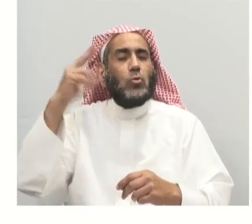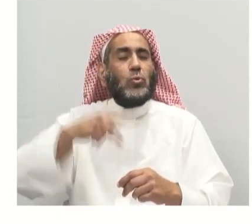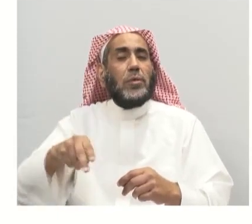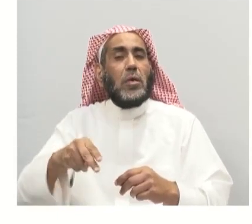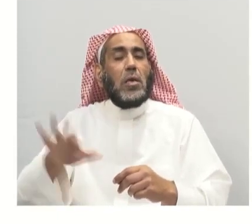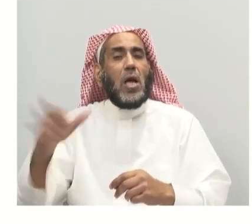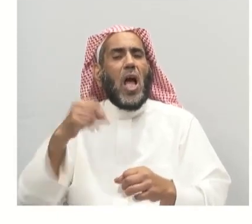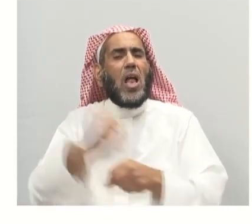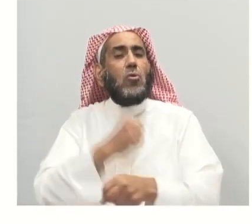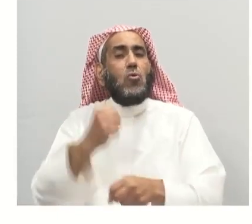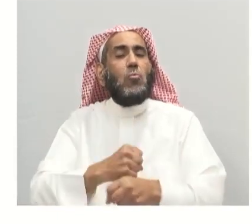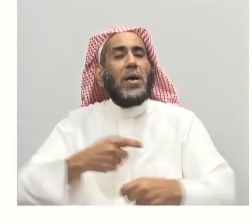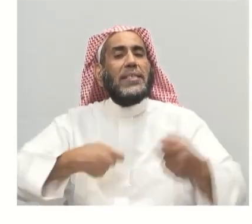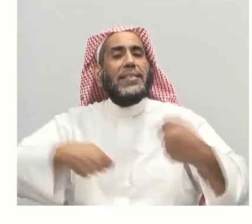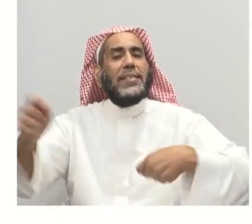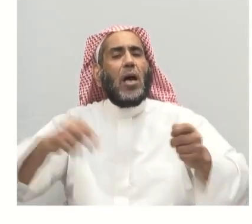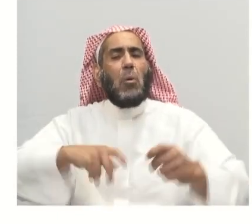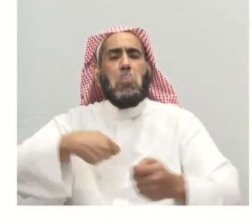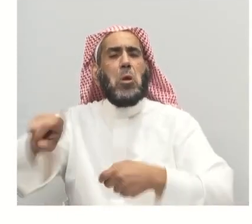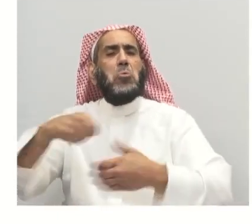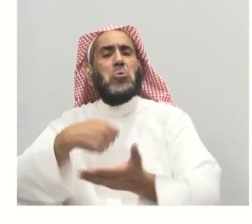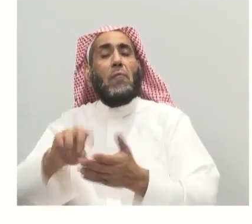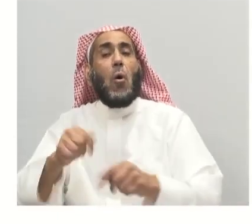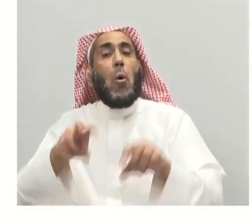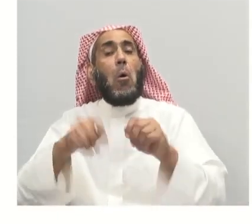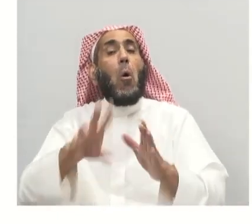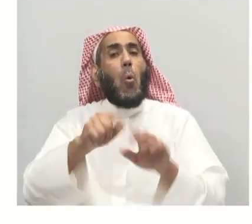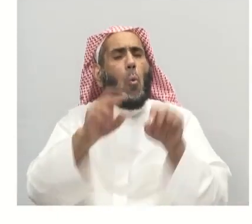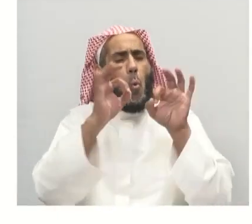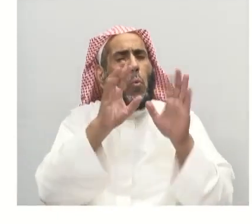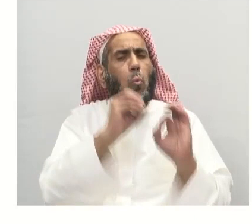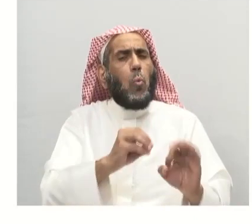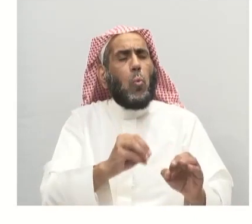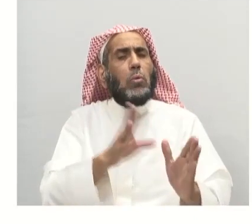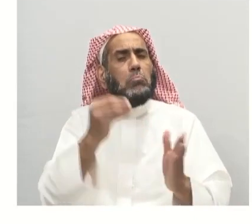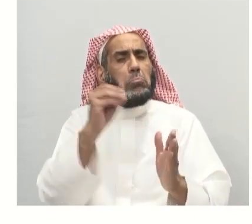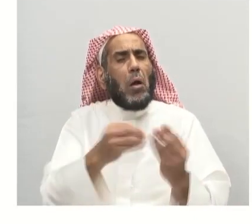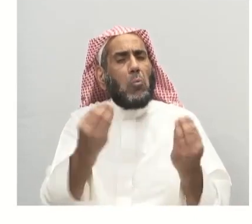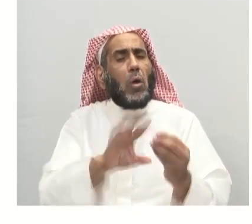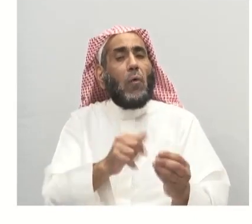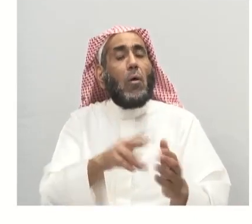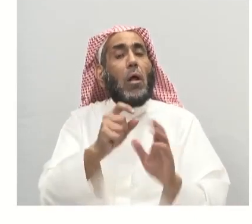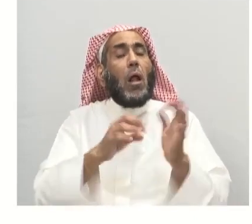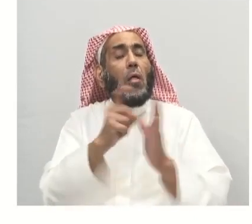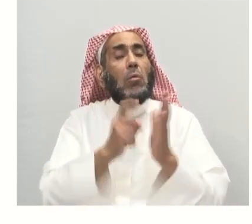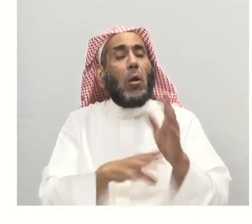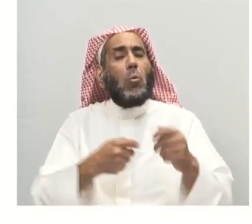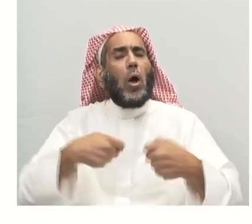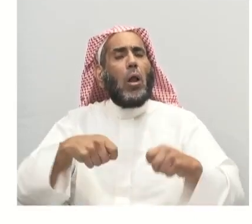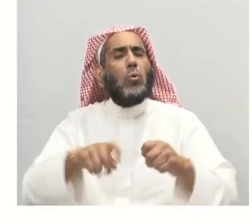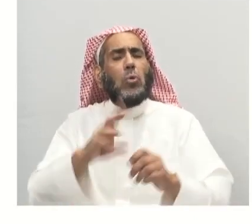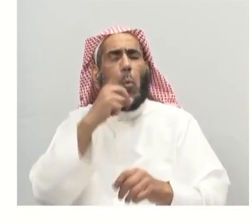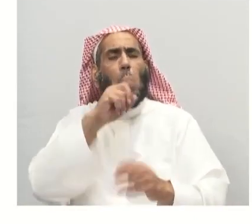ان يمارس التجاره فهو خاضع للقوانين المنظمه لنشاطه التجاري بناء